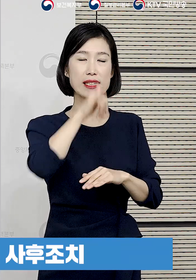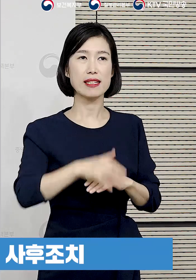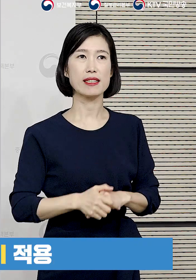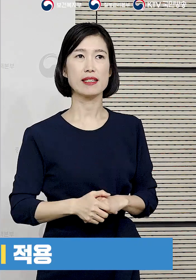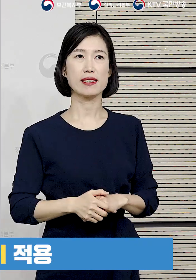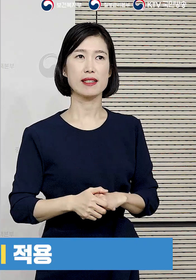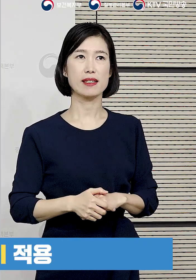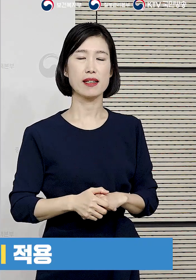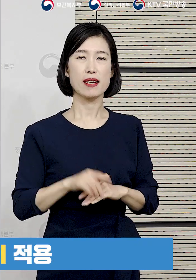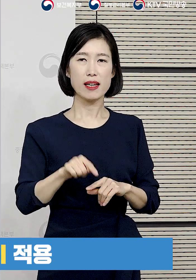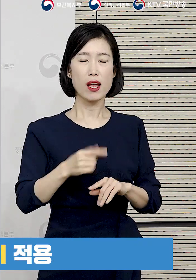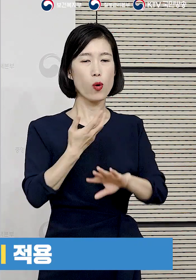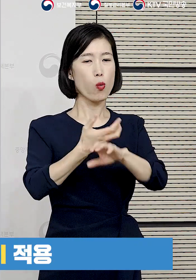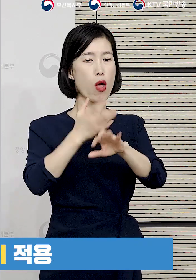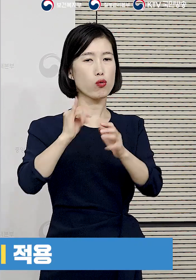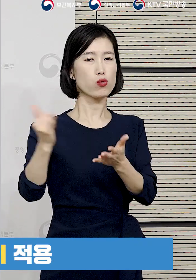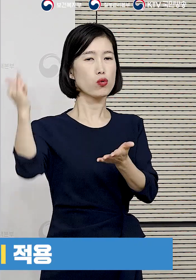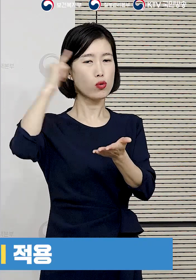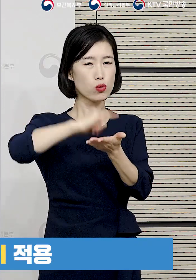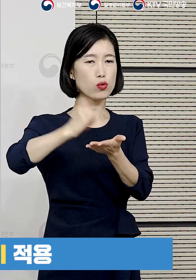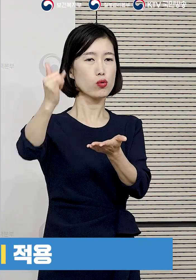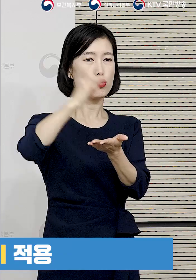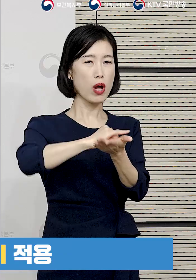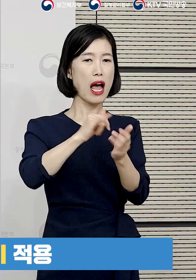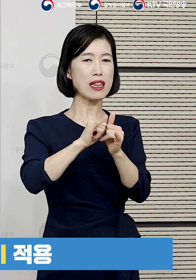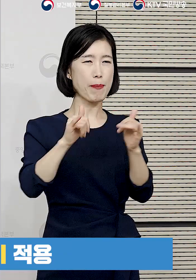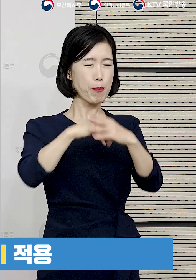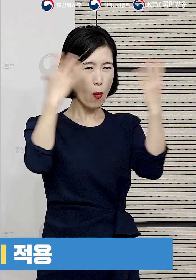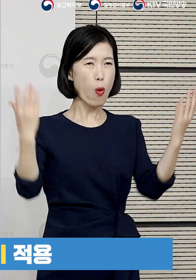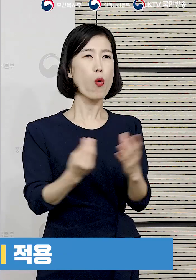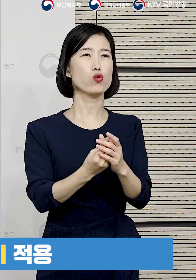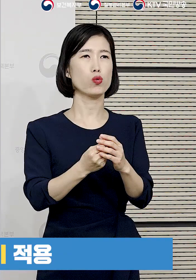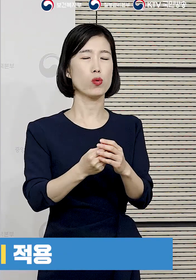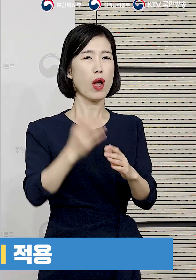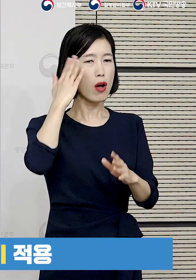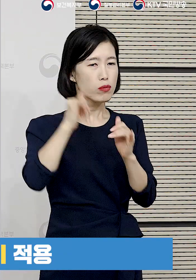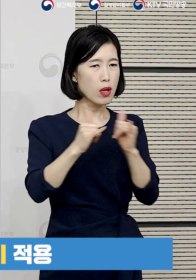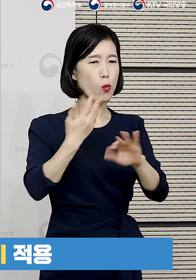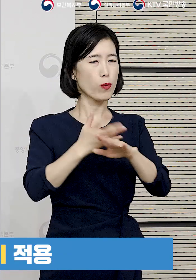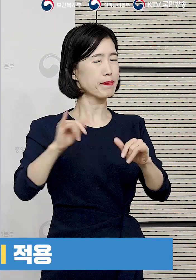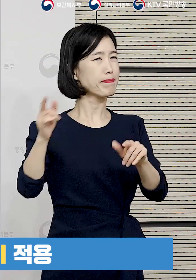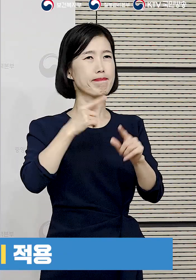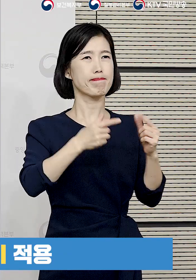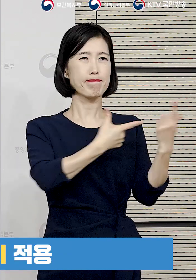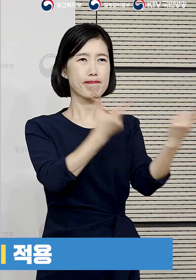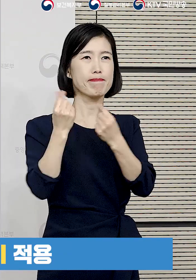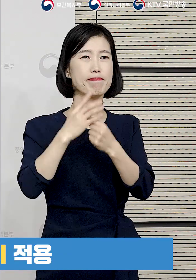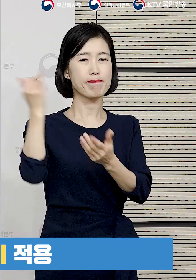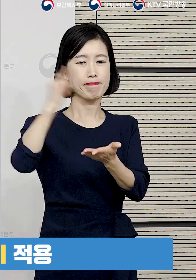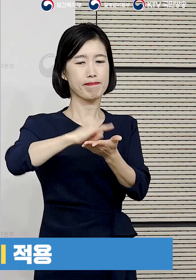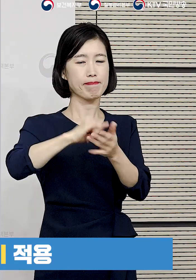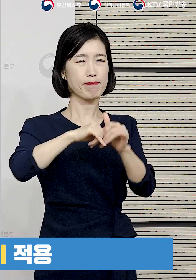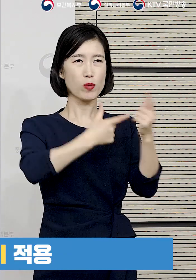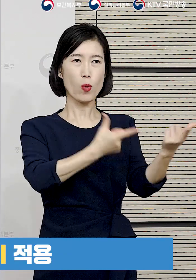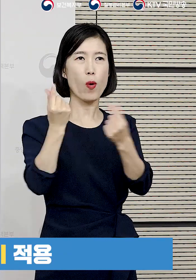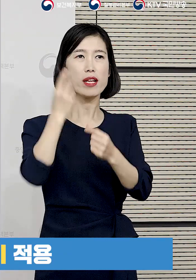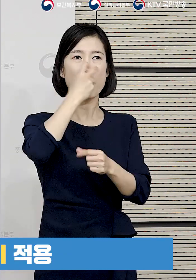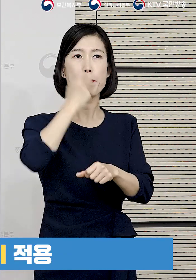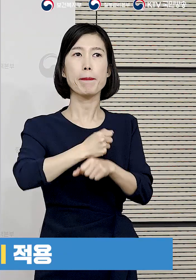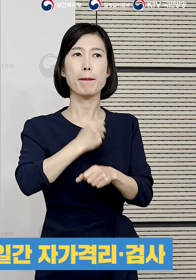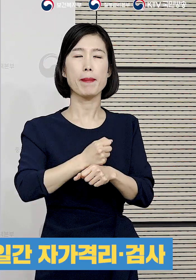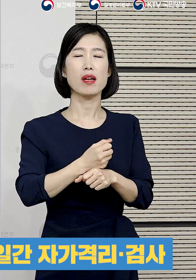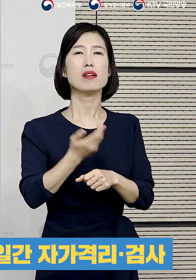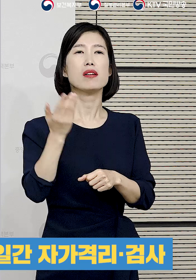있습니다. 이것은 외국에서 들어오는 이제 모든 경우에 내 외국인 관계없이 다 이제 하는